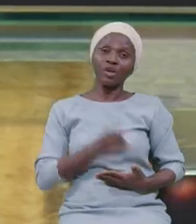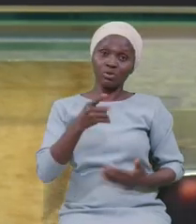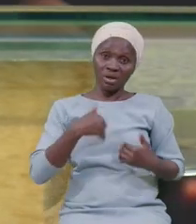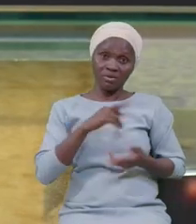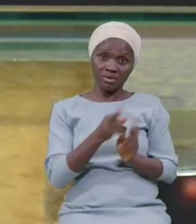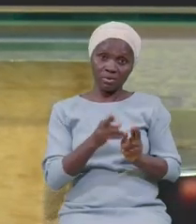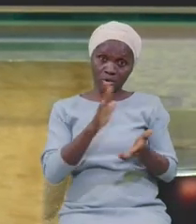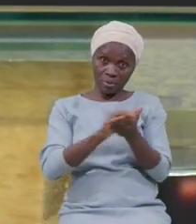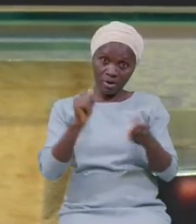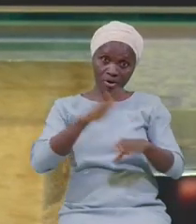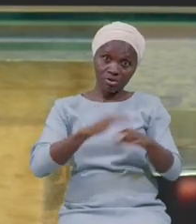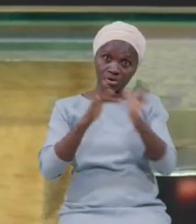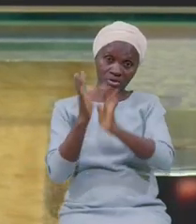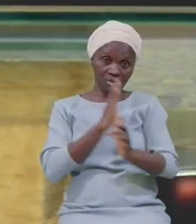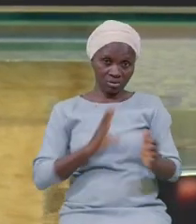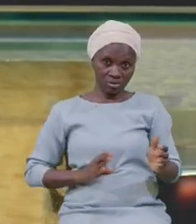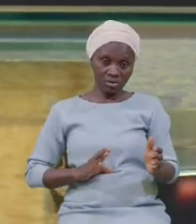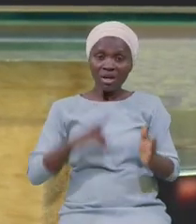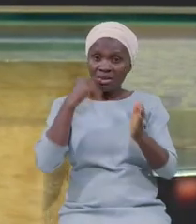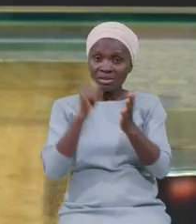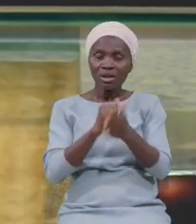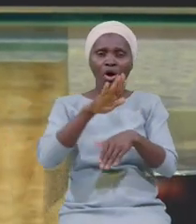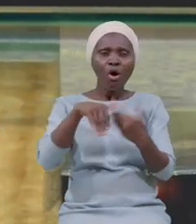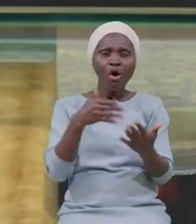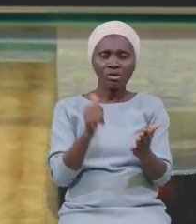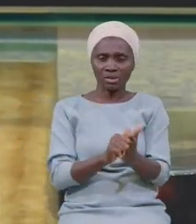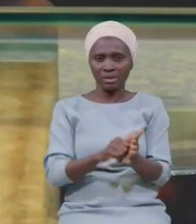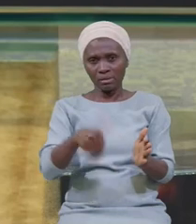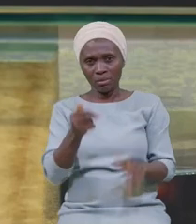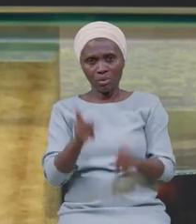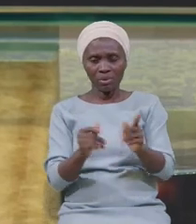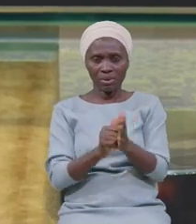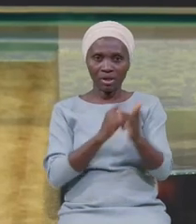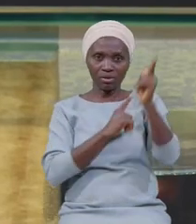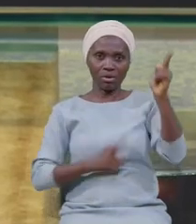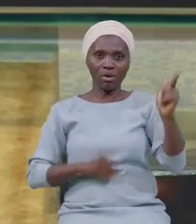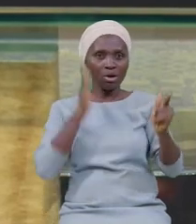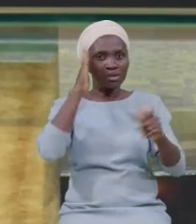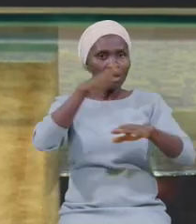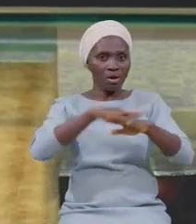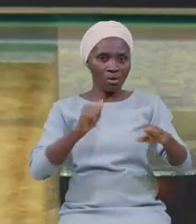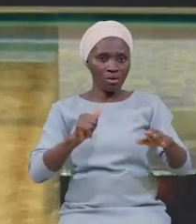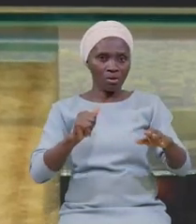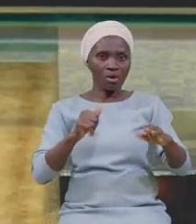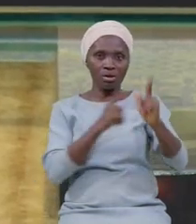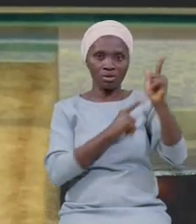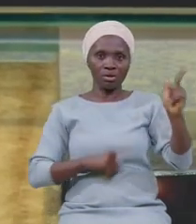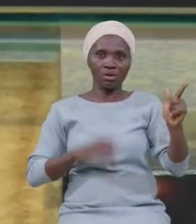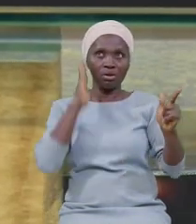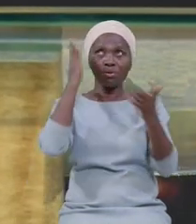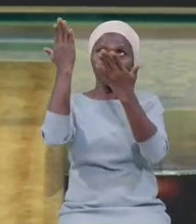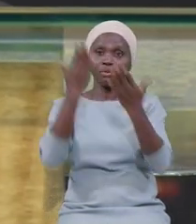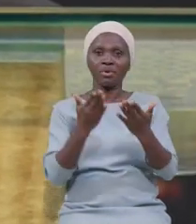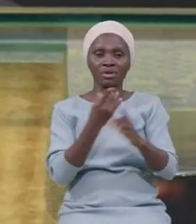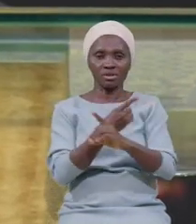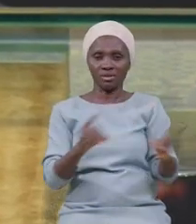vous avez répondu, vous êtes repenti, vous croyez au Seigneur, et parmi les réchappés que l'Éternel appellera, ils auront